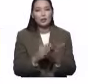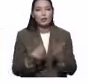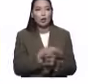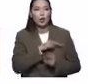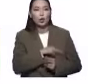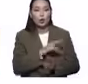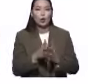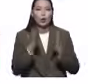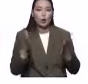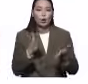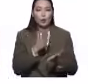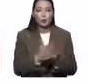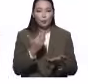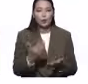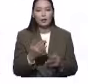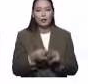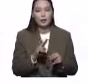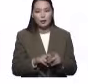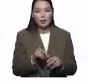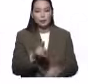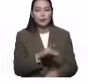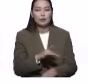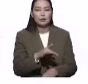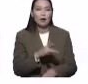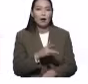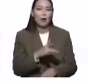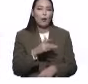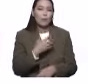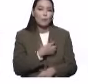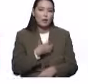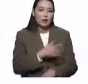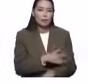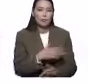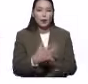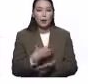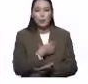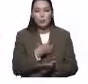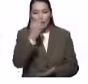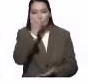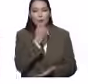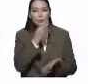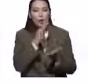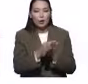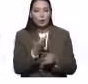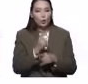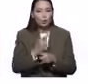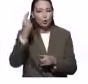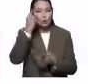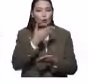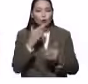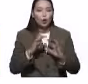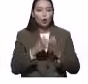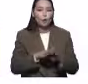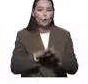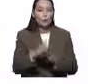бірақ күнделікті күйбең тіршілікте бұл қызметтің маңызына мән беріп, рахмет айту туралы ойлана бермейміз. Бүгінгі бүкіл әлемдік рахмет айту